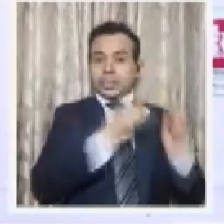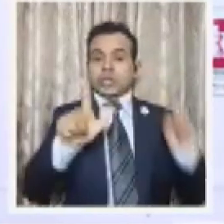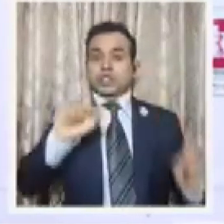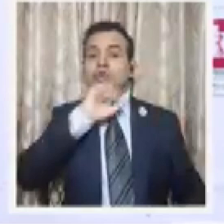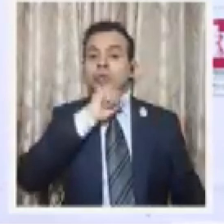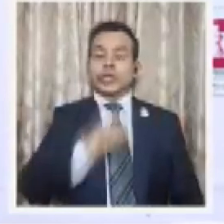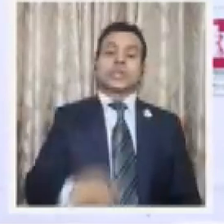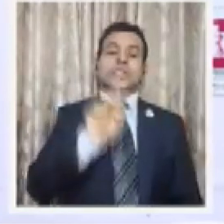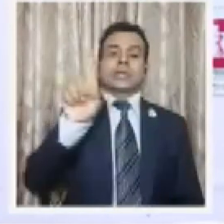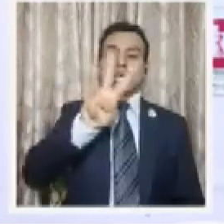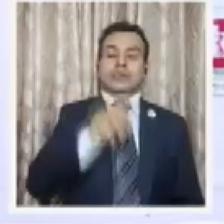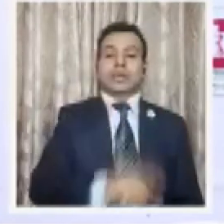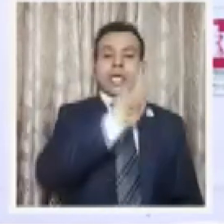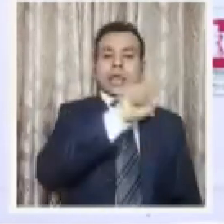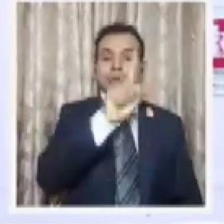51 থেকে 60 বছর 10 জন,